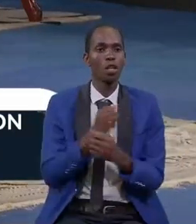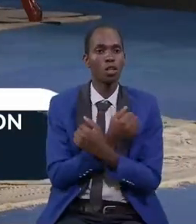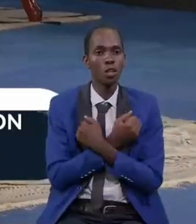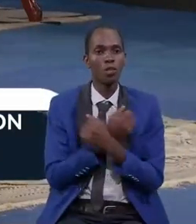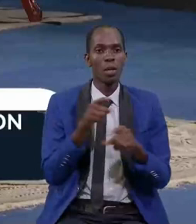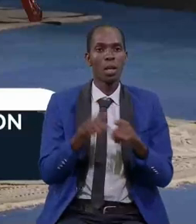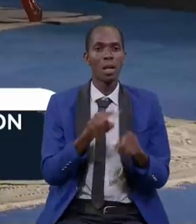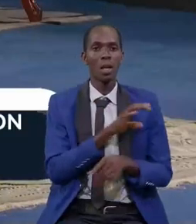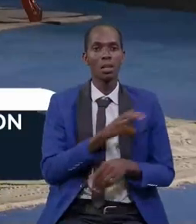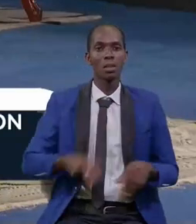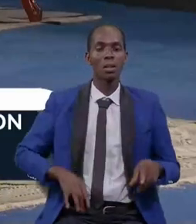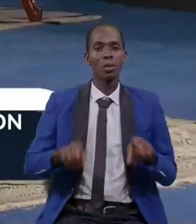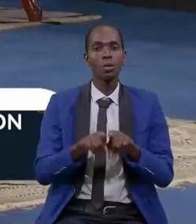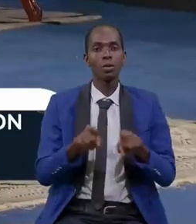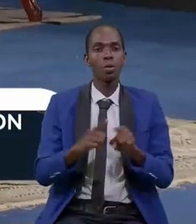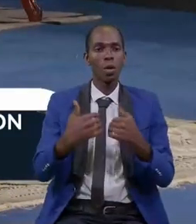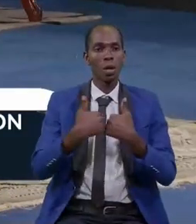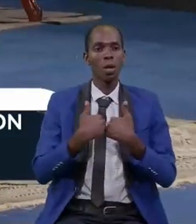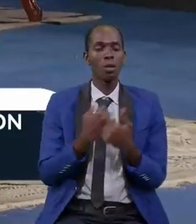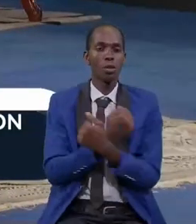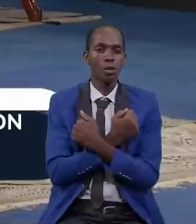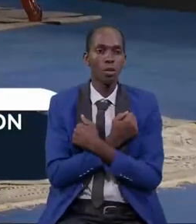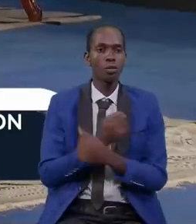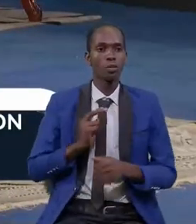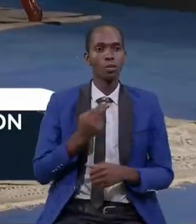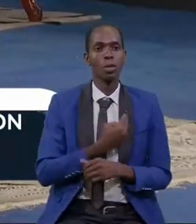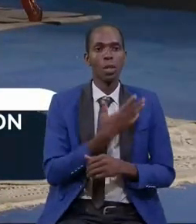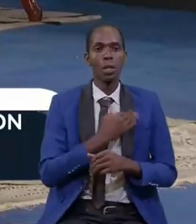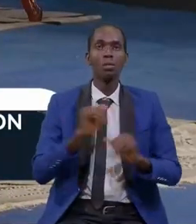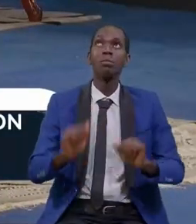aimés. Et il s'est livré lui-même pour nous.